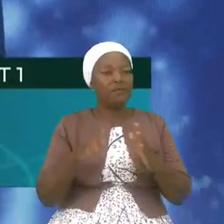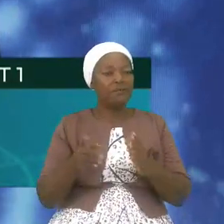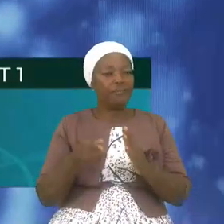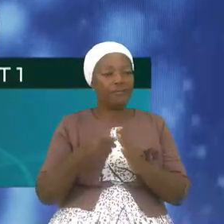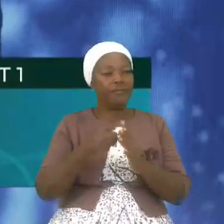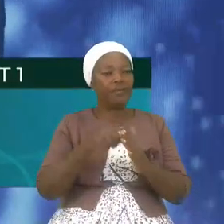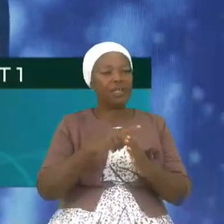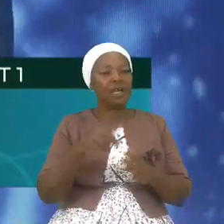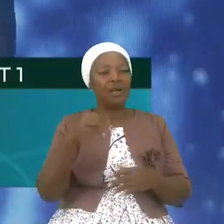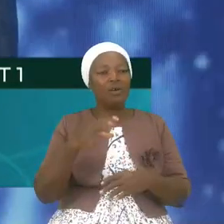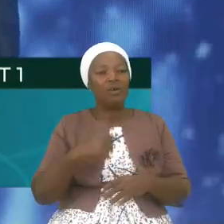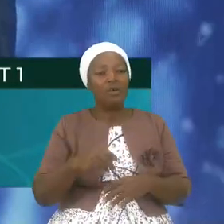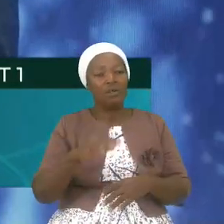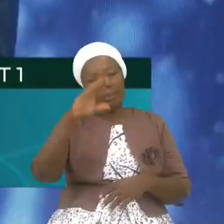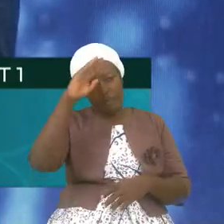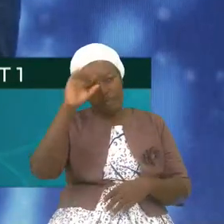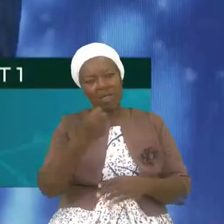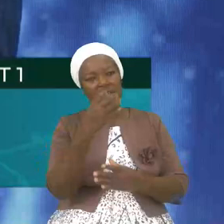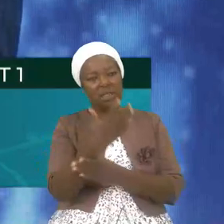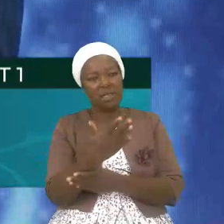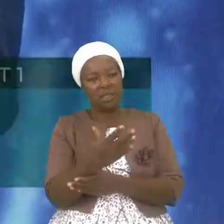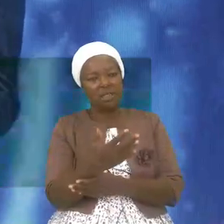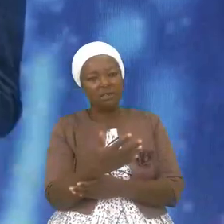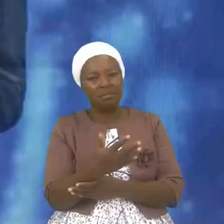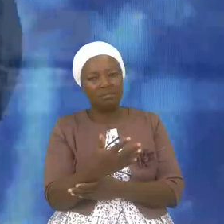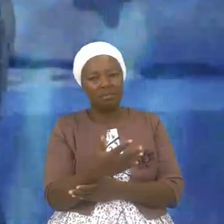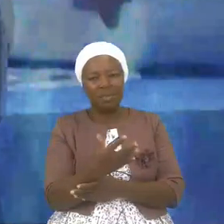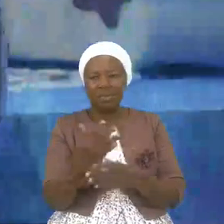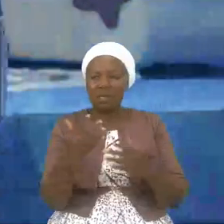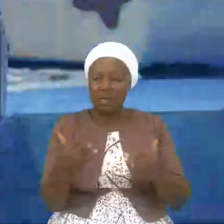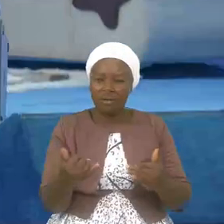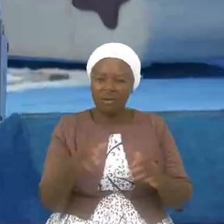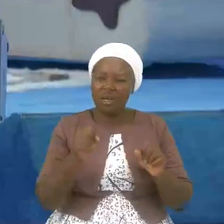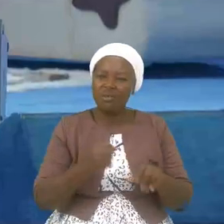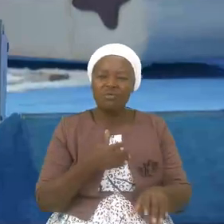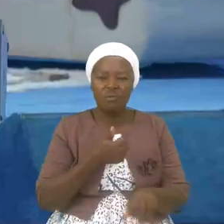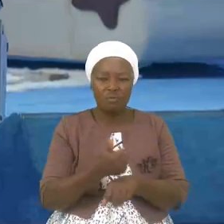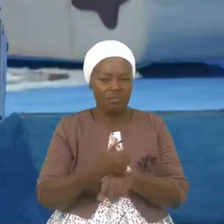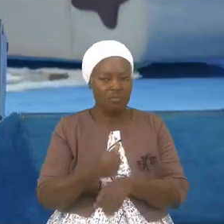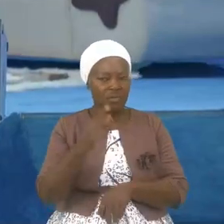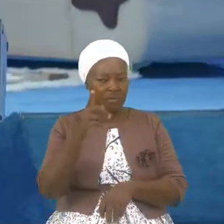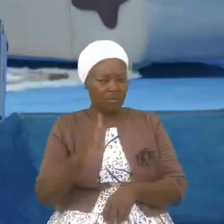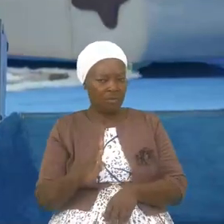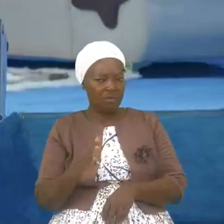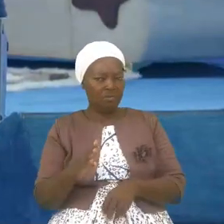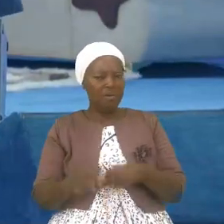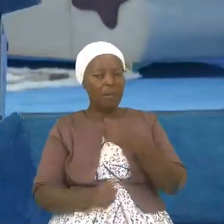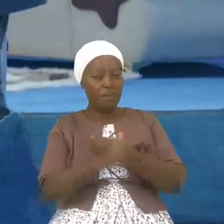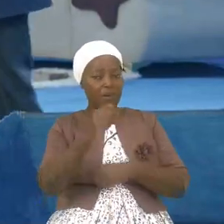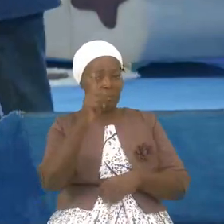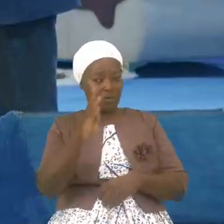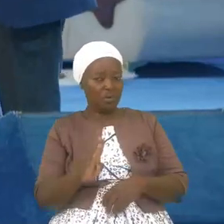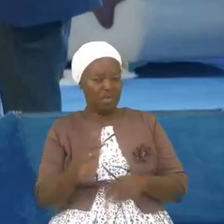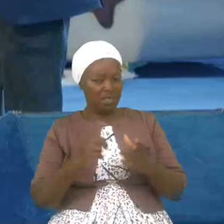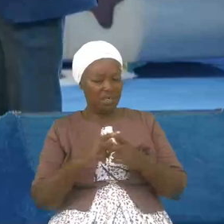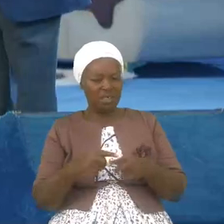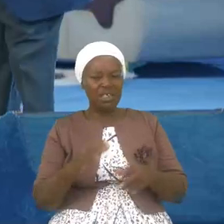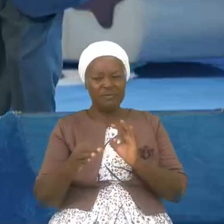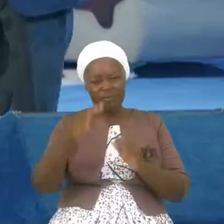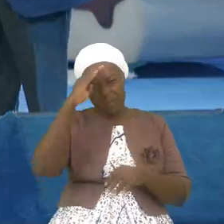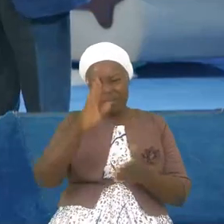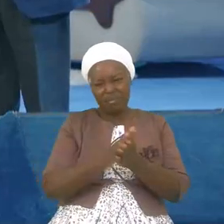était sur le point d'agir. Est-ce que vous pouvez condamner Dieu? Si les hommes sont